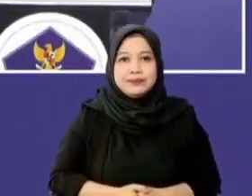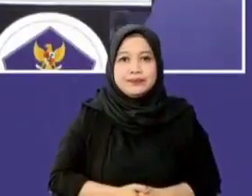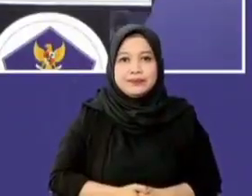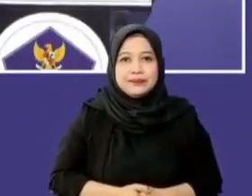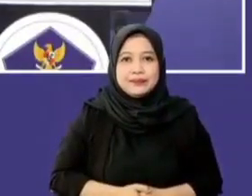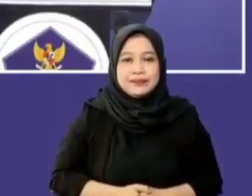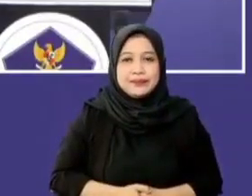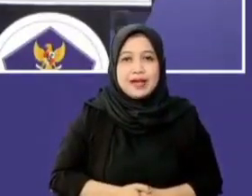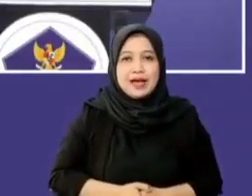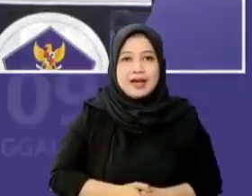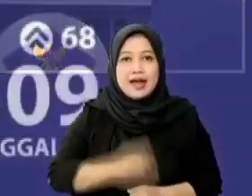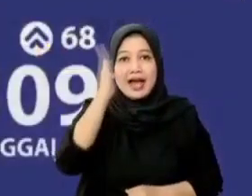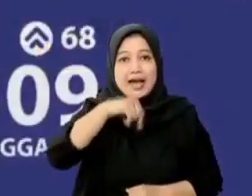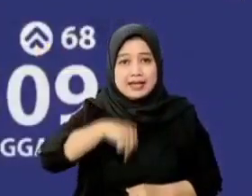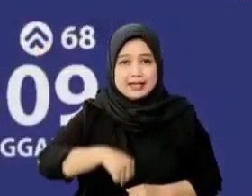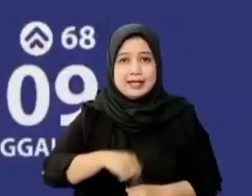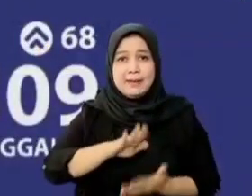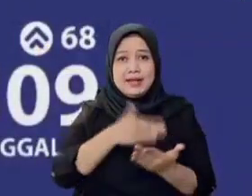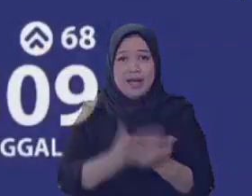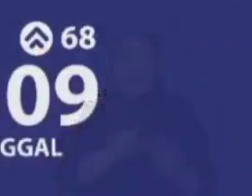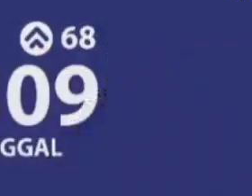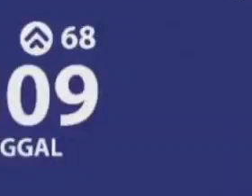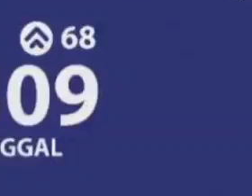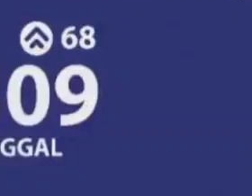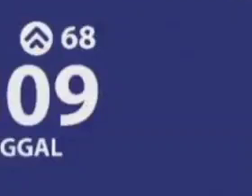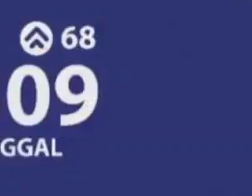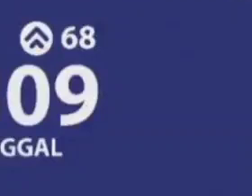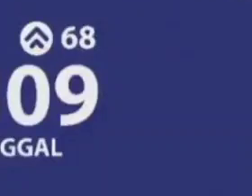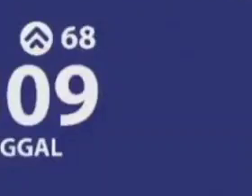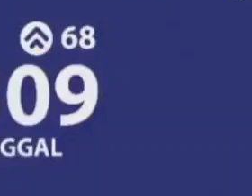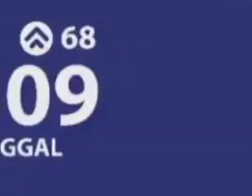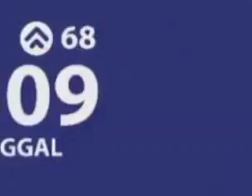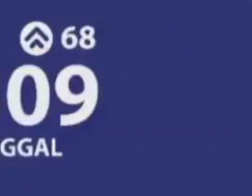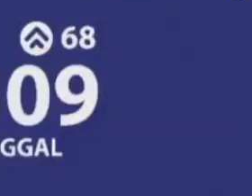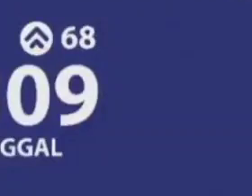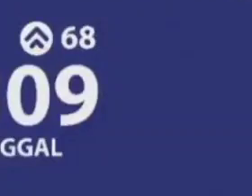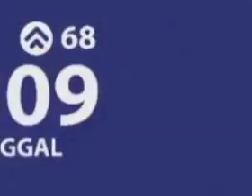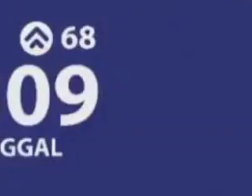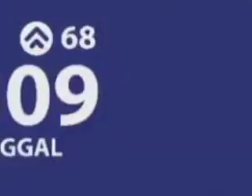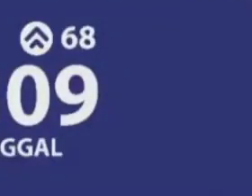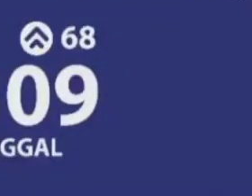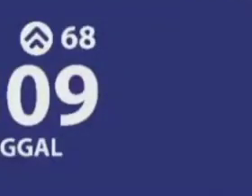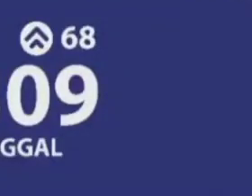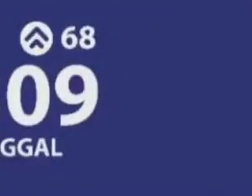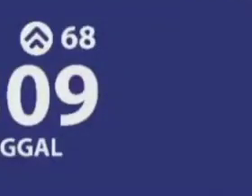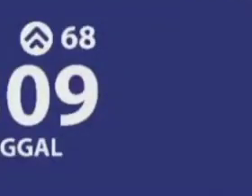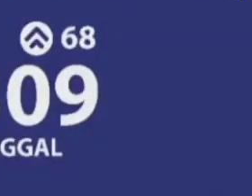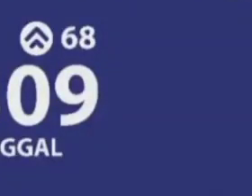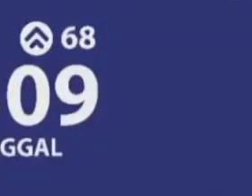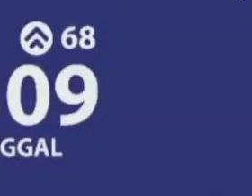Kasus meninggal hari ini 68 orang, sehingga totalnya menjadi 3.309